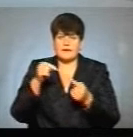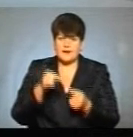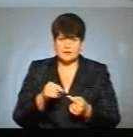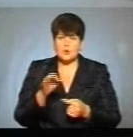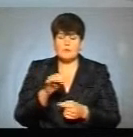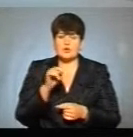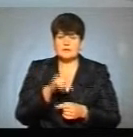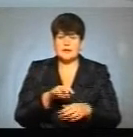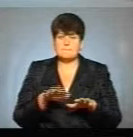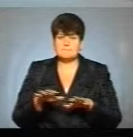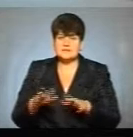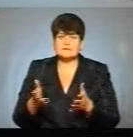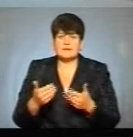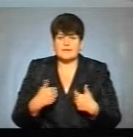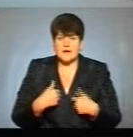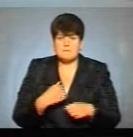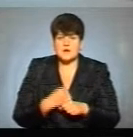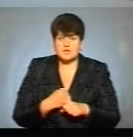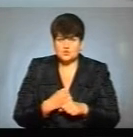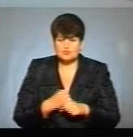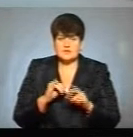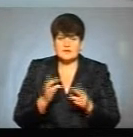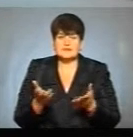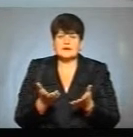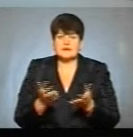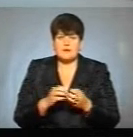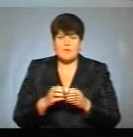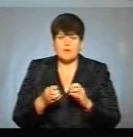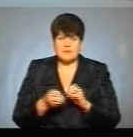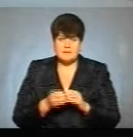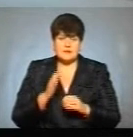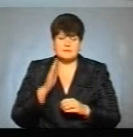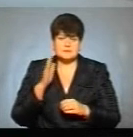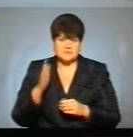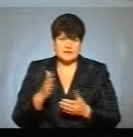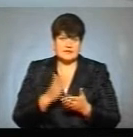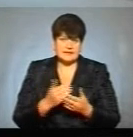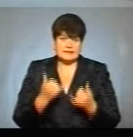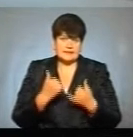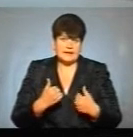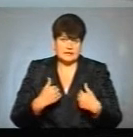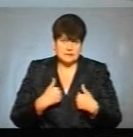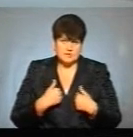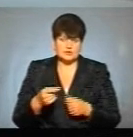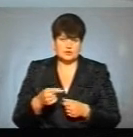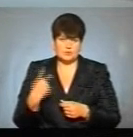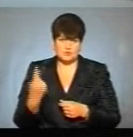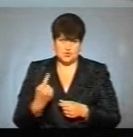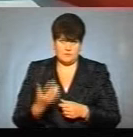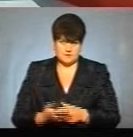те місце, де я працюю, так, і які проблеми і перспективи є саме для нашої Тернопільської